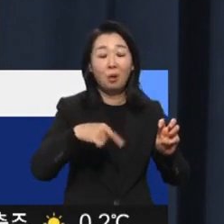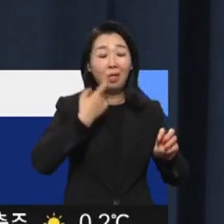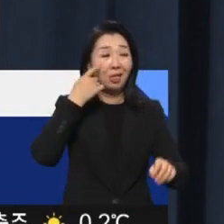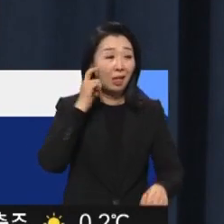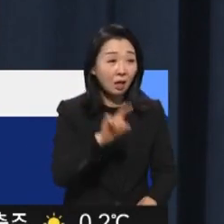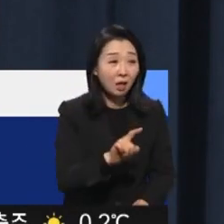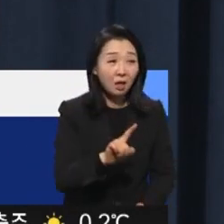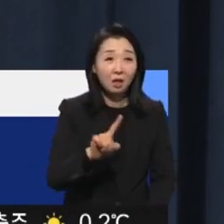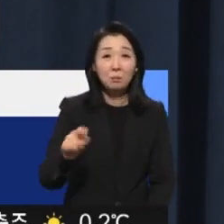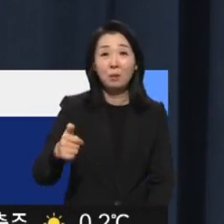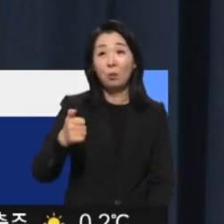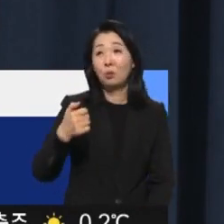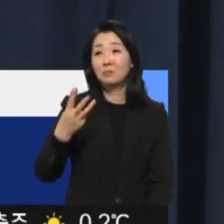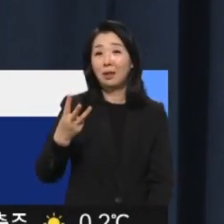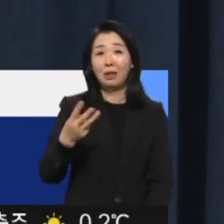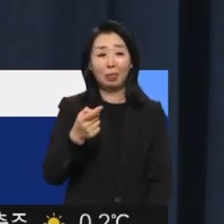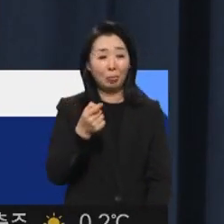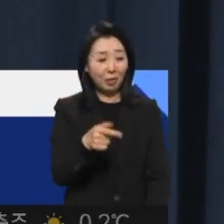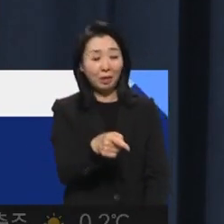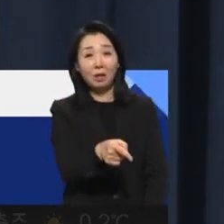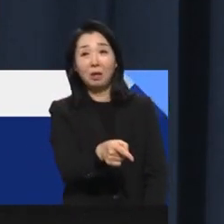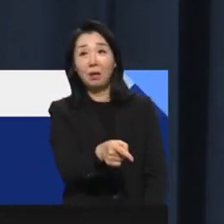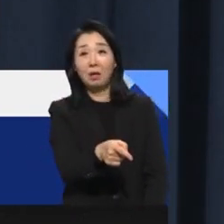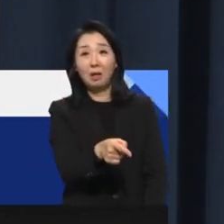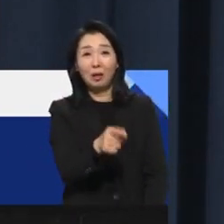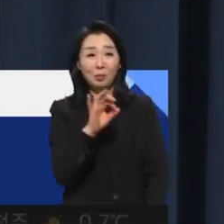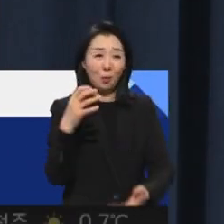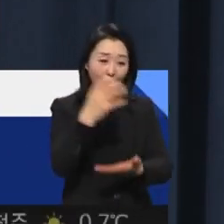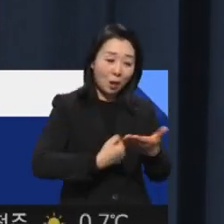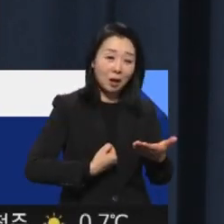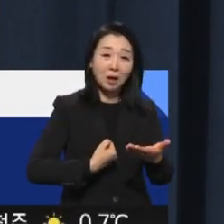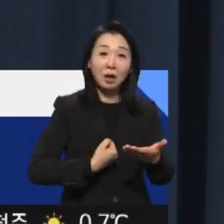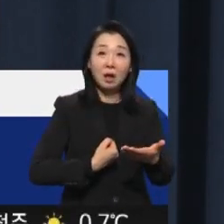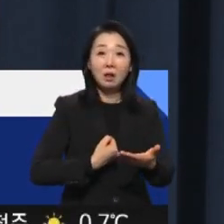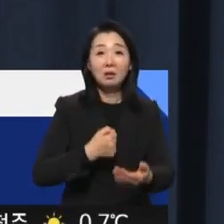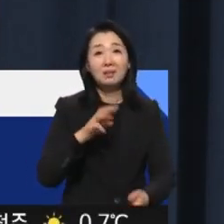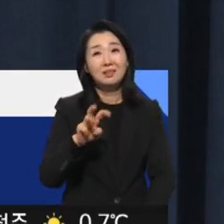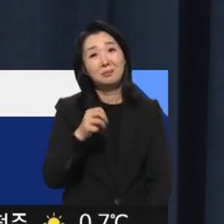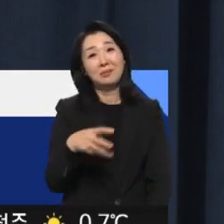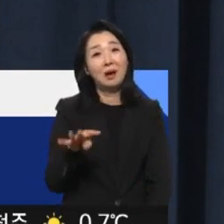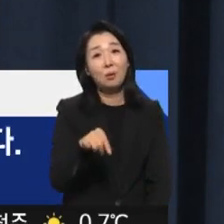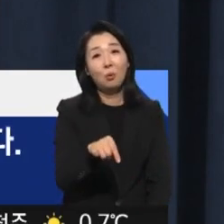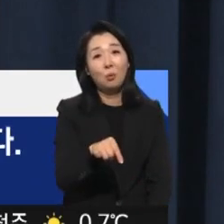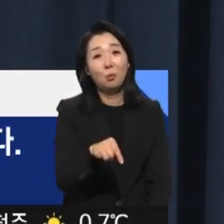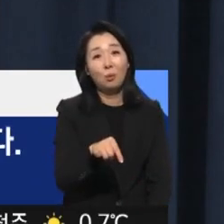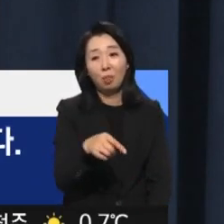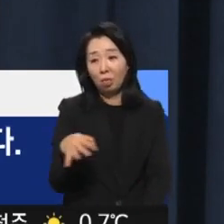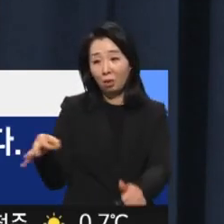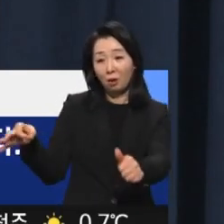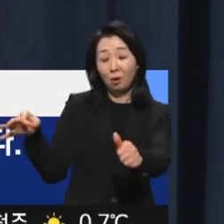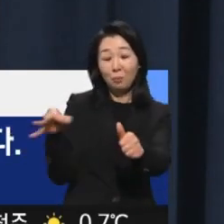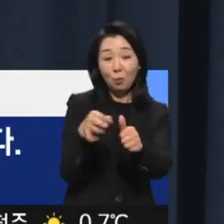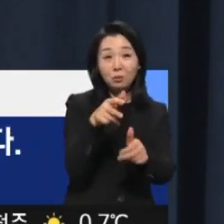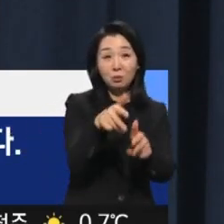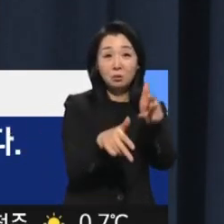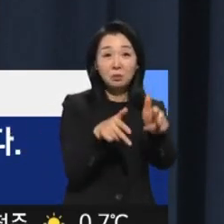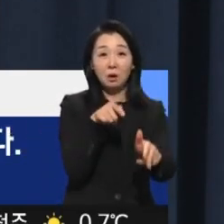건수가 153건, 환수 금액이 34억 원이라는 것은 보조금 사업이